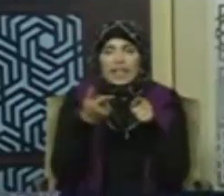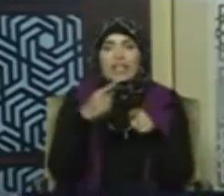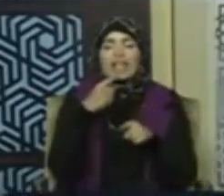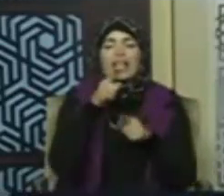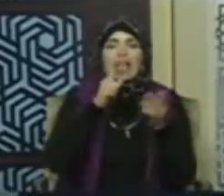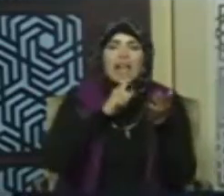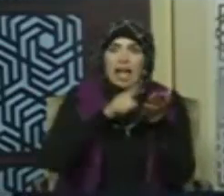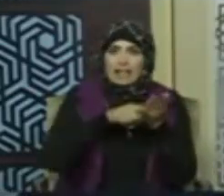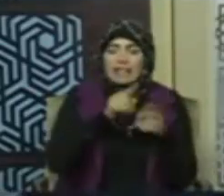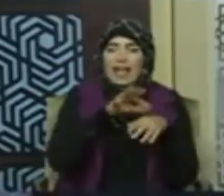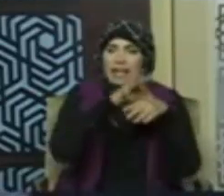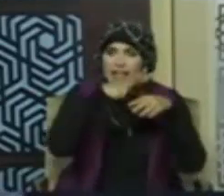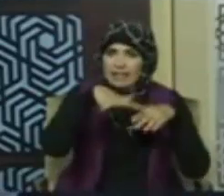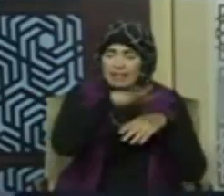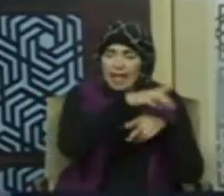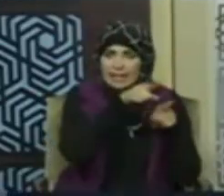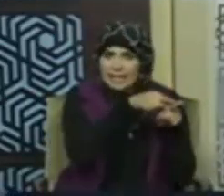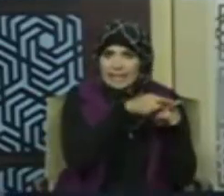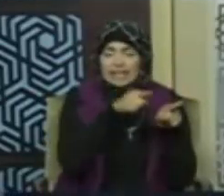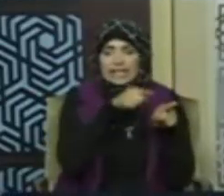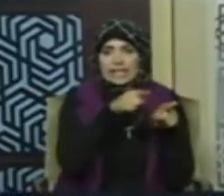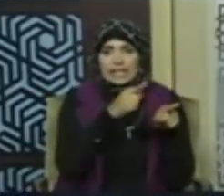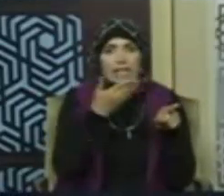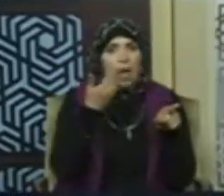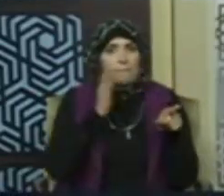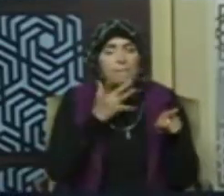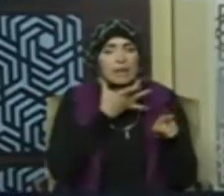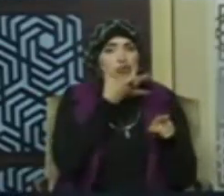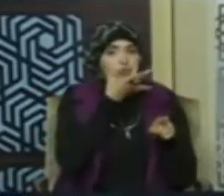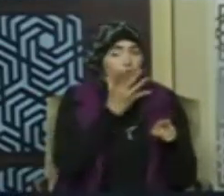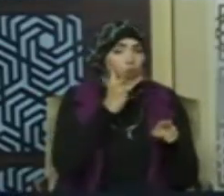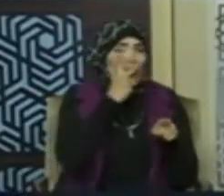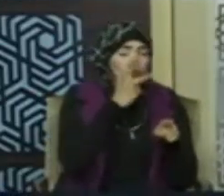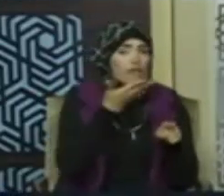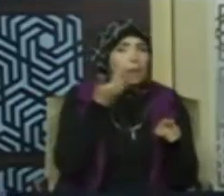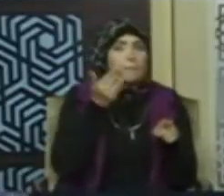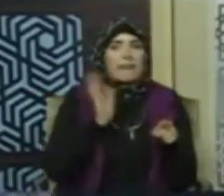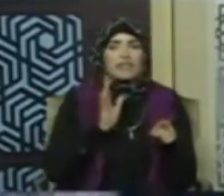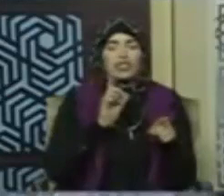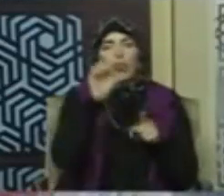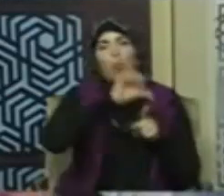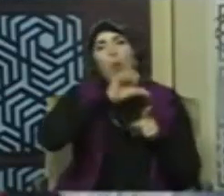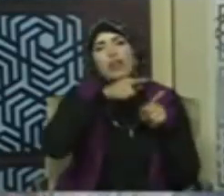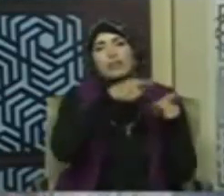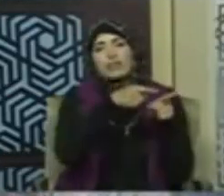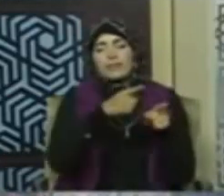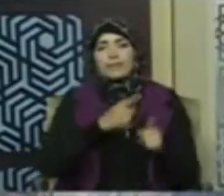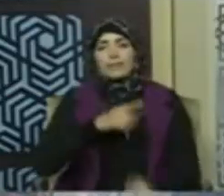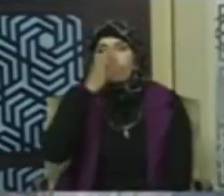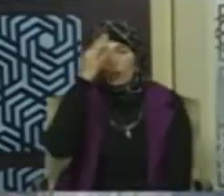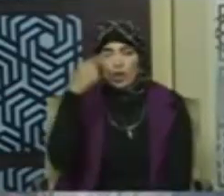له قول جرير ابن عطية ابن الخطف الأموي